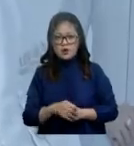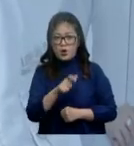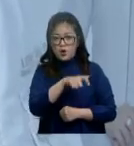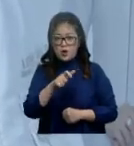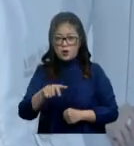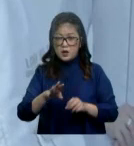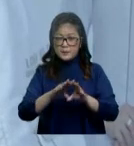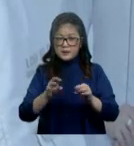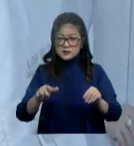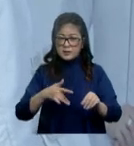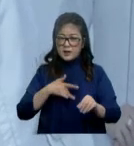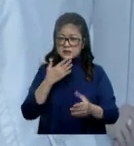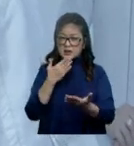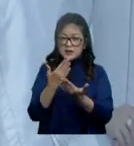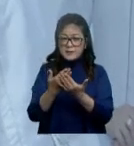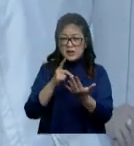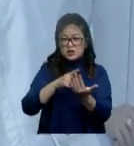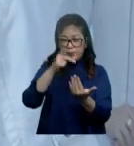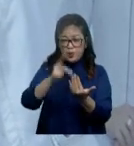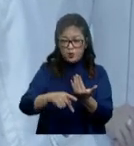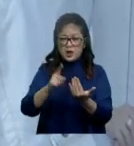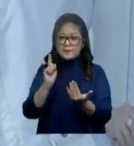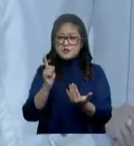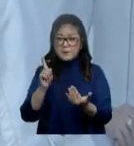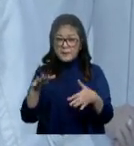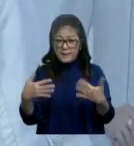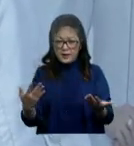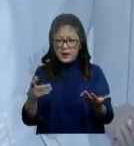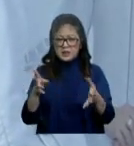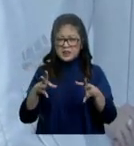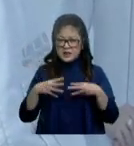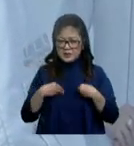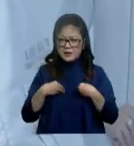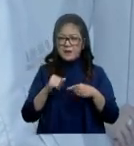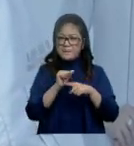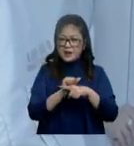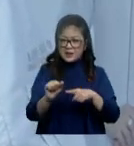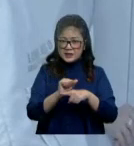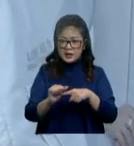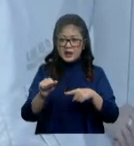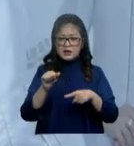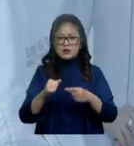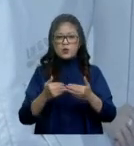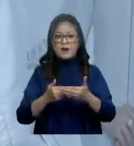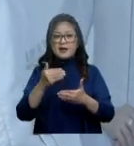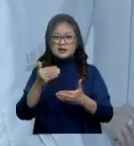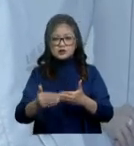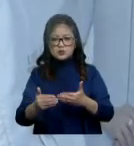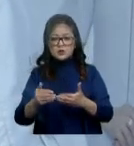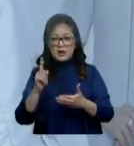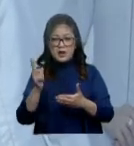berterima kasih dengan program ini karena mereka akan mendapatkan pelatihan lalu tentu ada